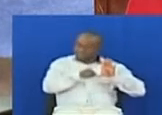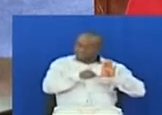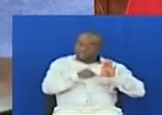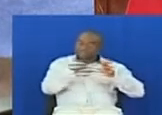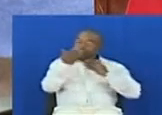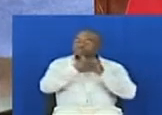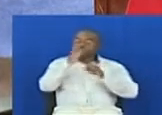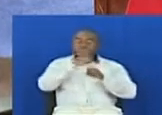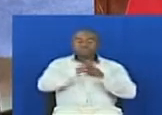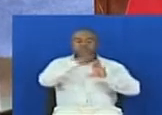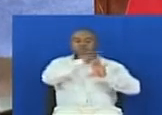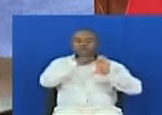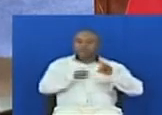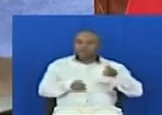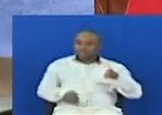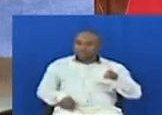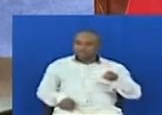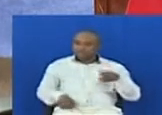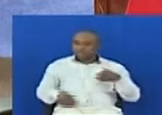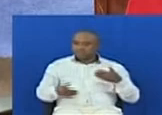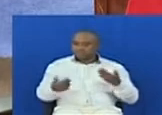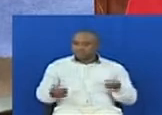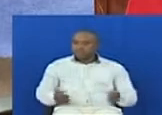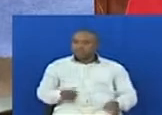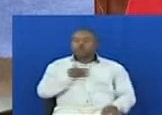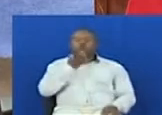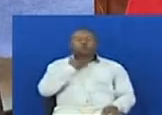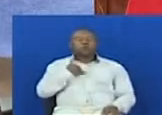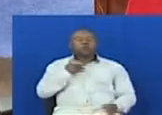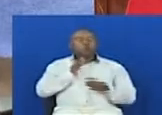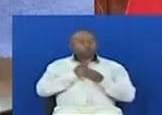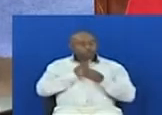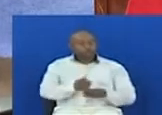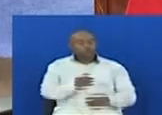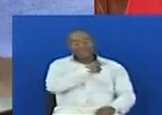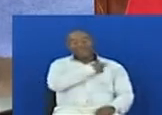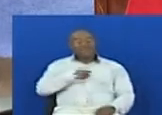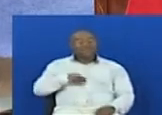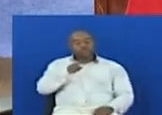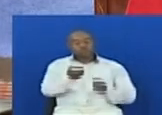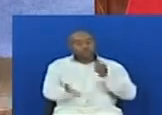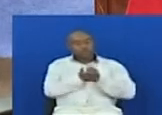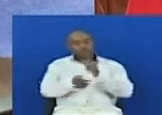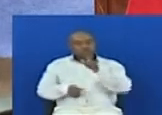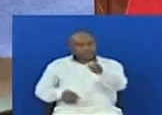nchi nyingi hapa Afrika. Wanataka waongozwe na Rais John Pombe Magufuli.